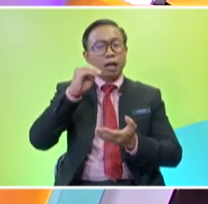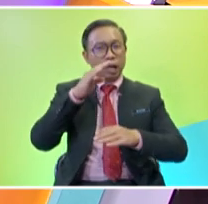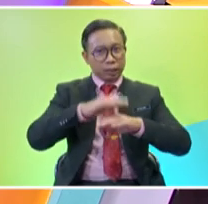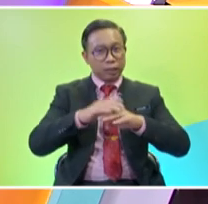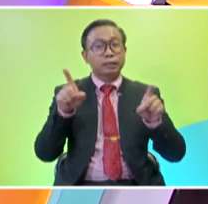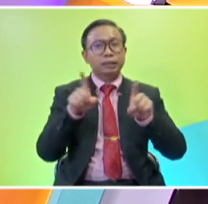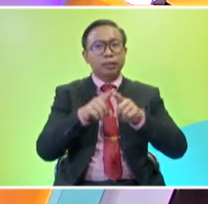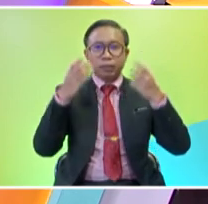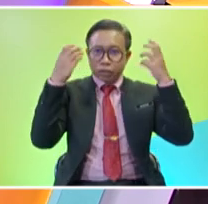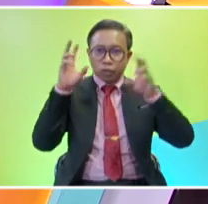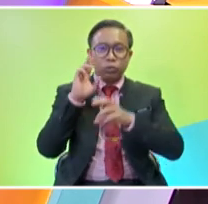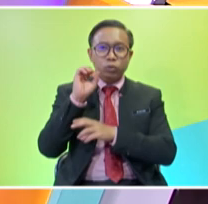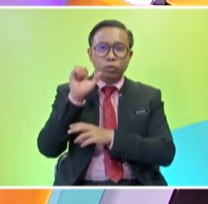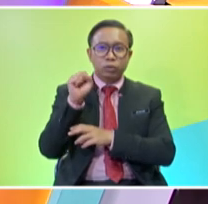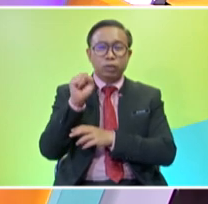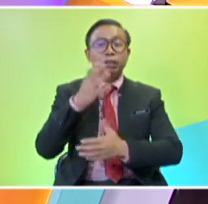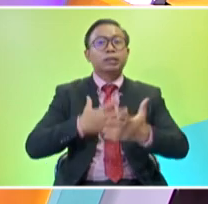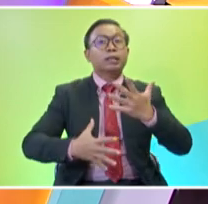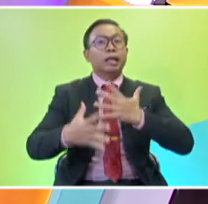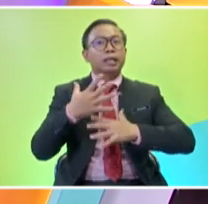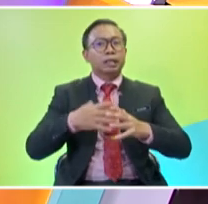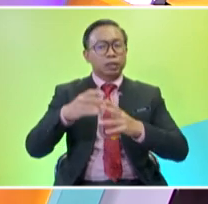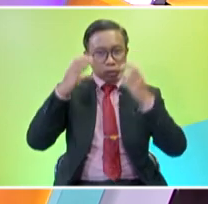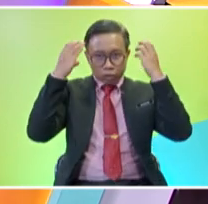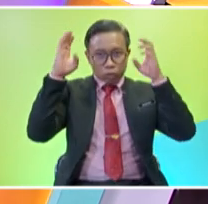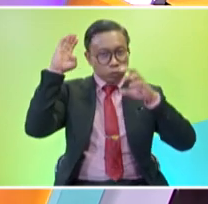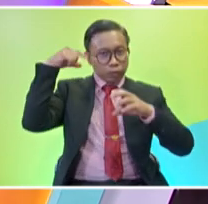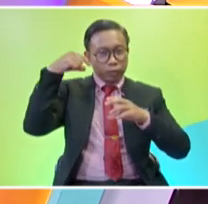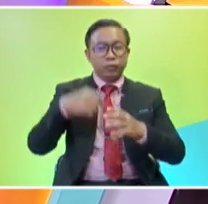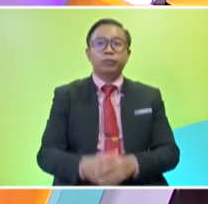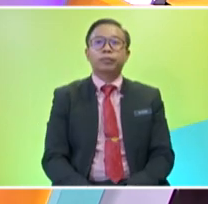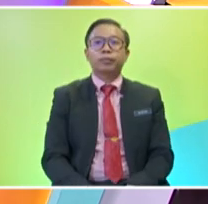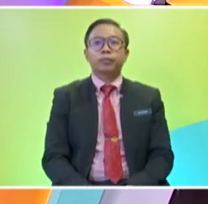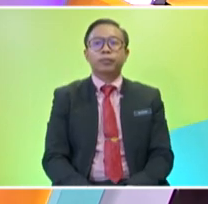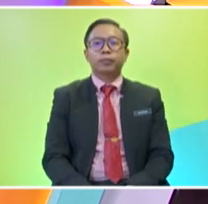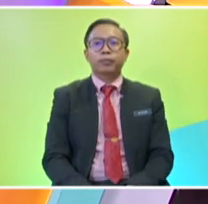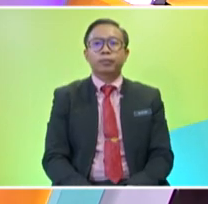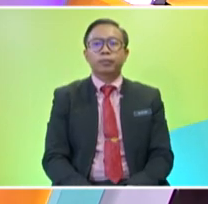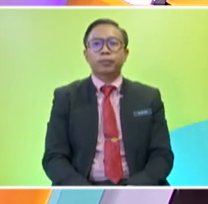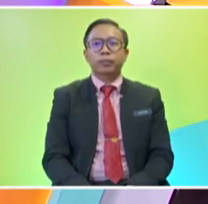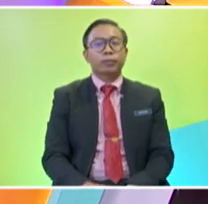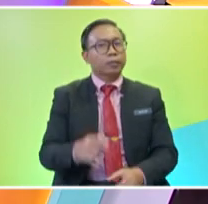ini kita bersama cek urusan tidak lupa juru bahasa isyarat kita Muhammad Bukhari Baiklah